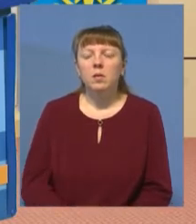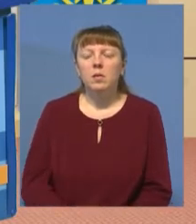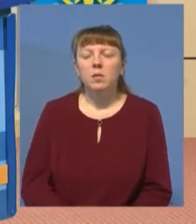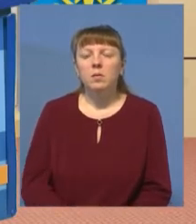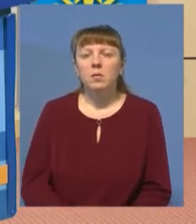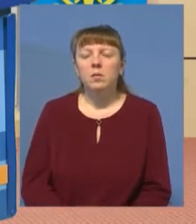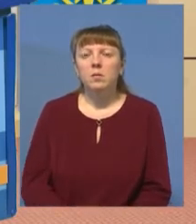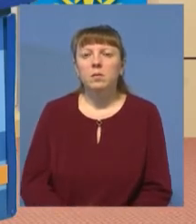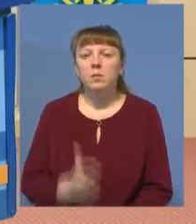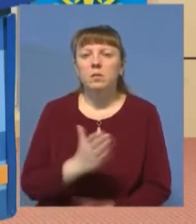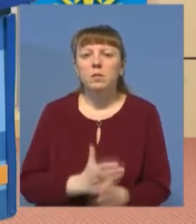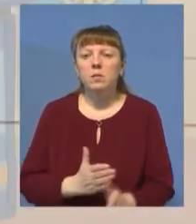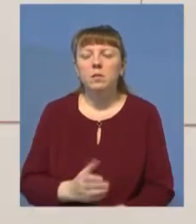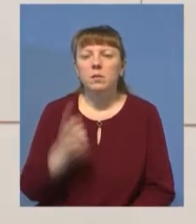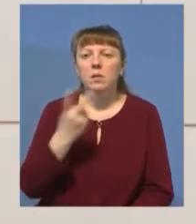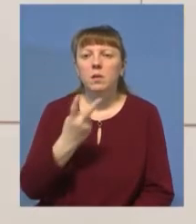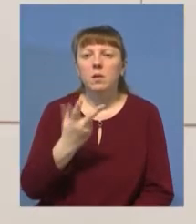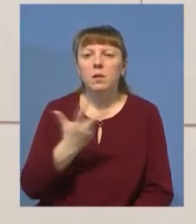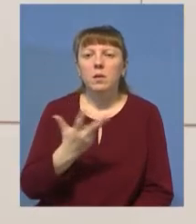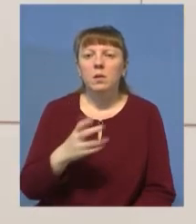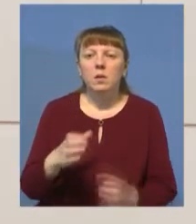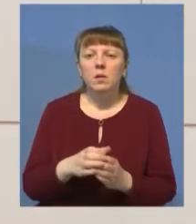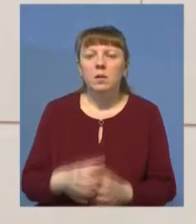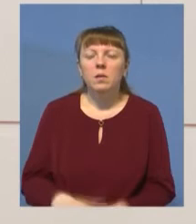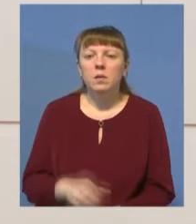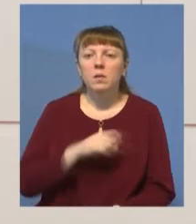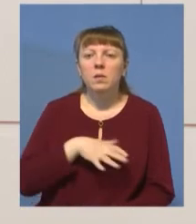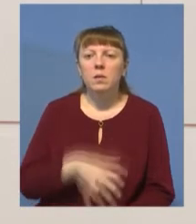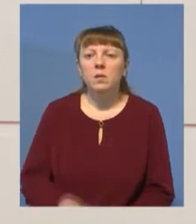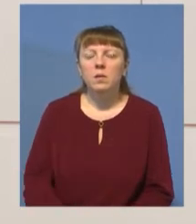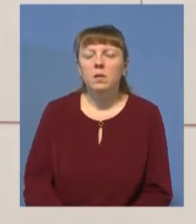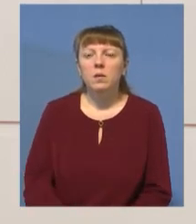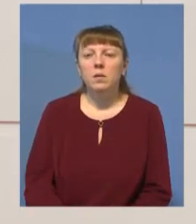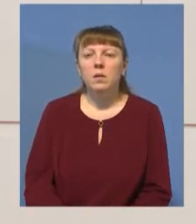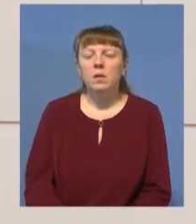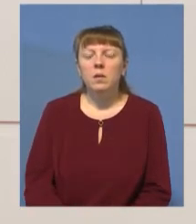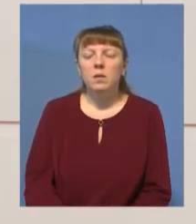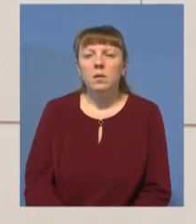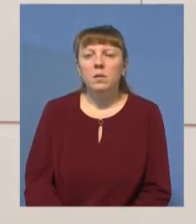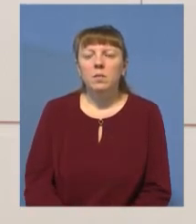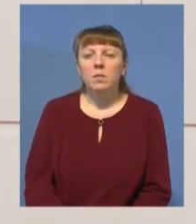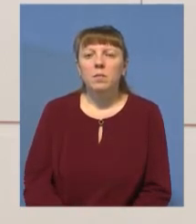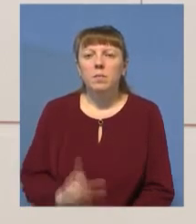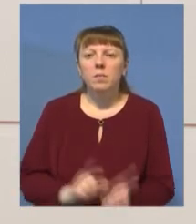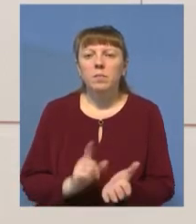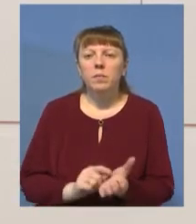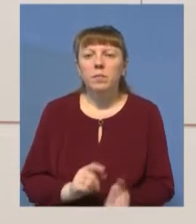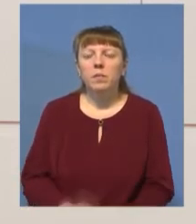лишь инвалидам первой, второй, третьей группы, ветеранам Великой Отечественной войны, а также